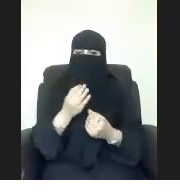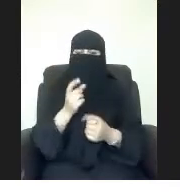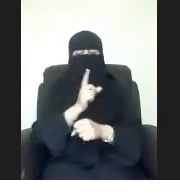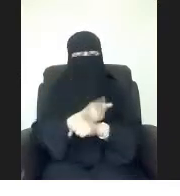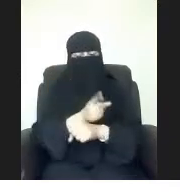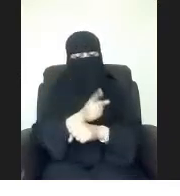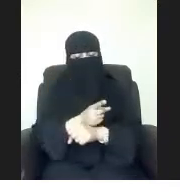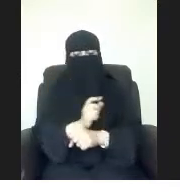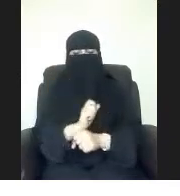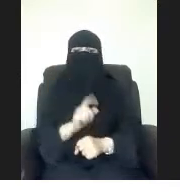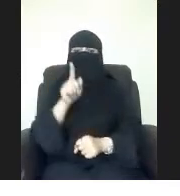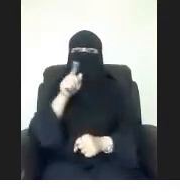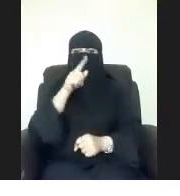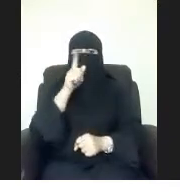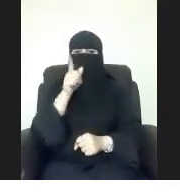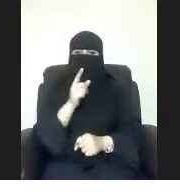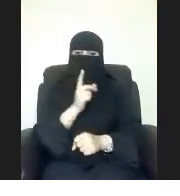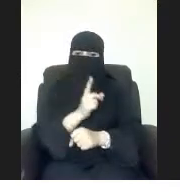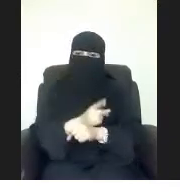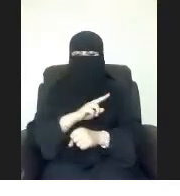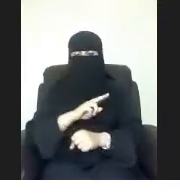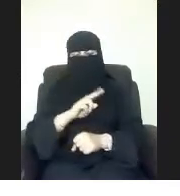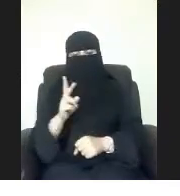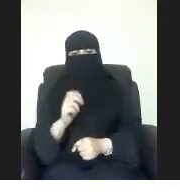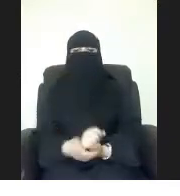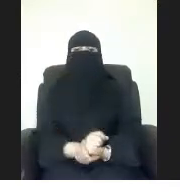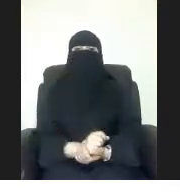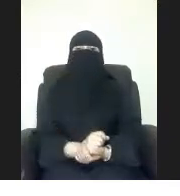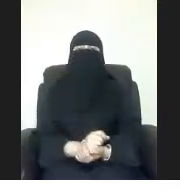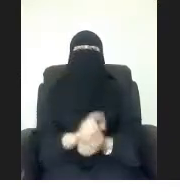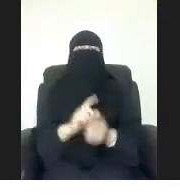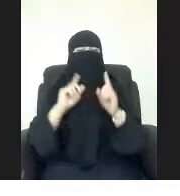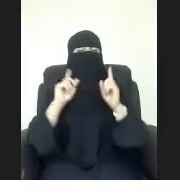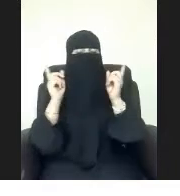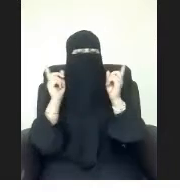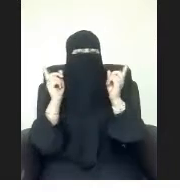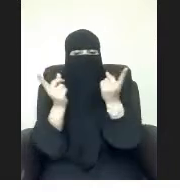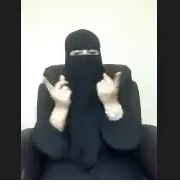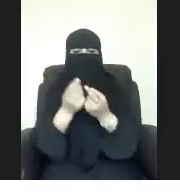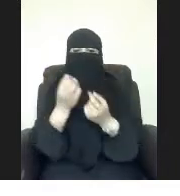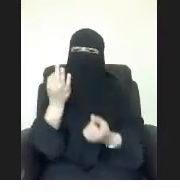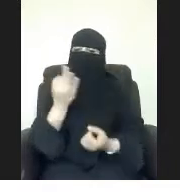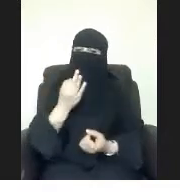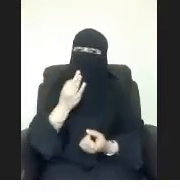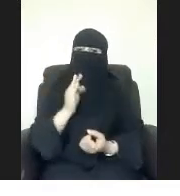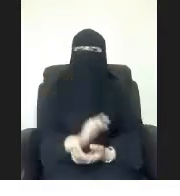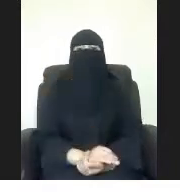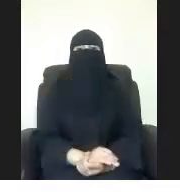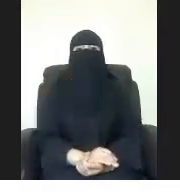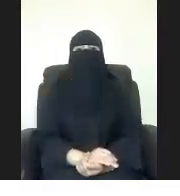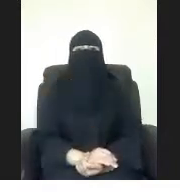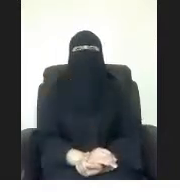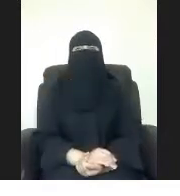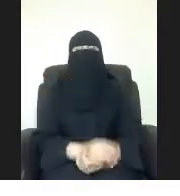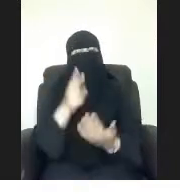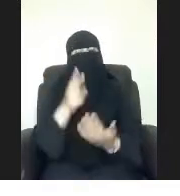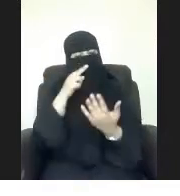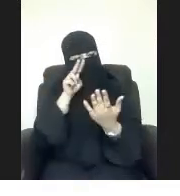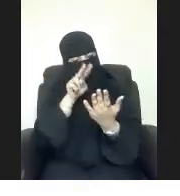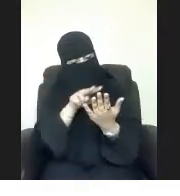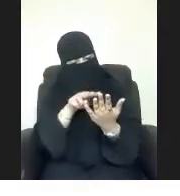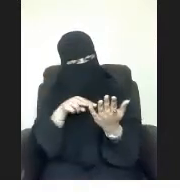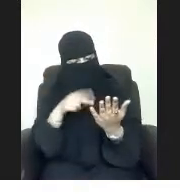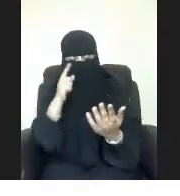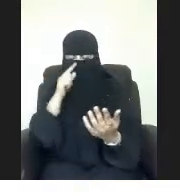والمعلمات والجميع يعني المهتمين في هذا الموضوع يعني يقرؤون عنه، مهم جدا